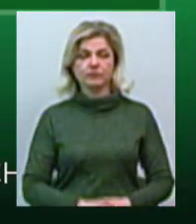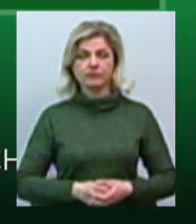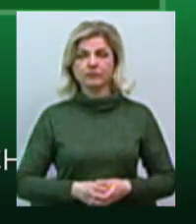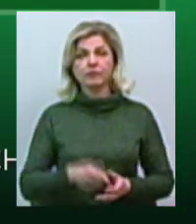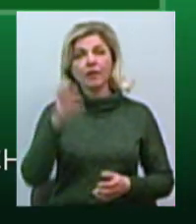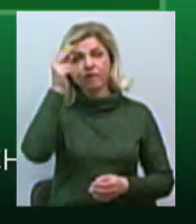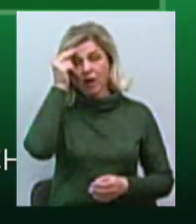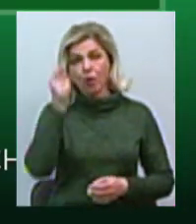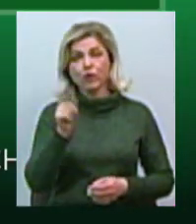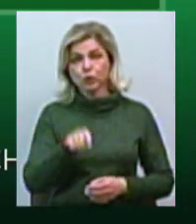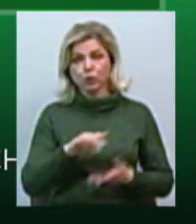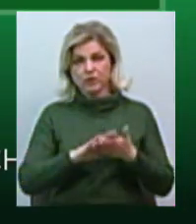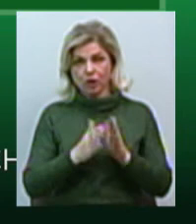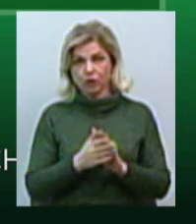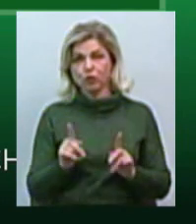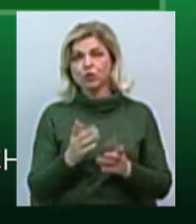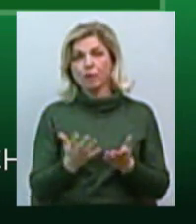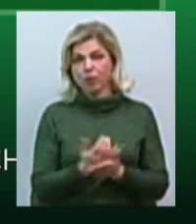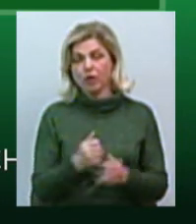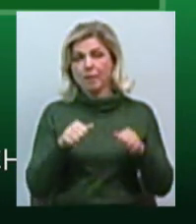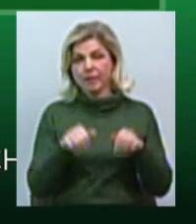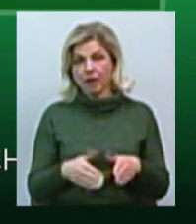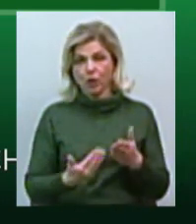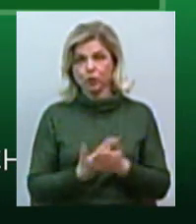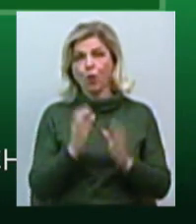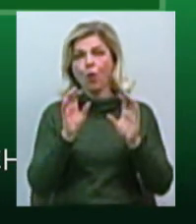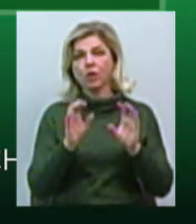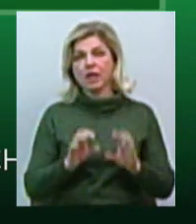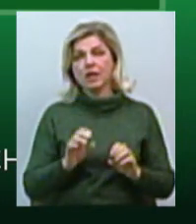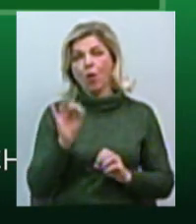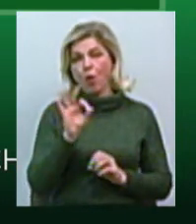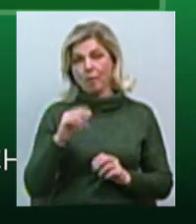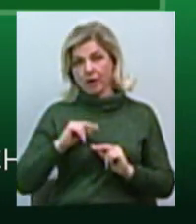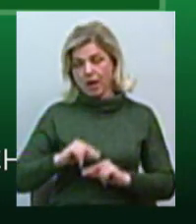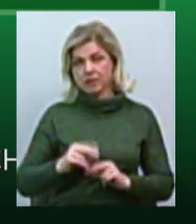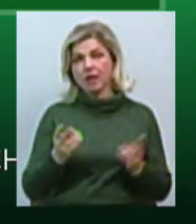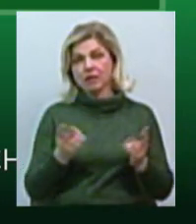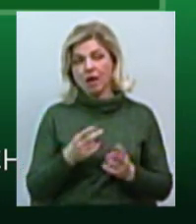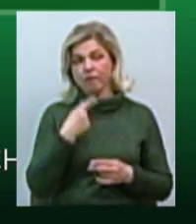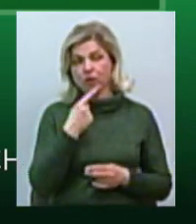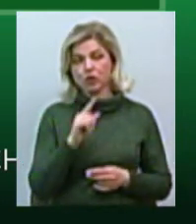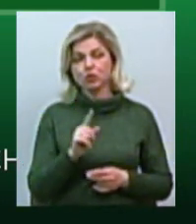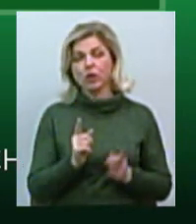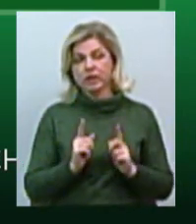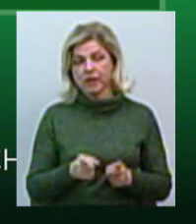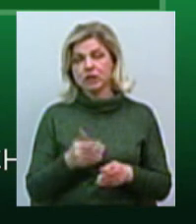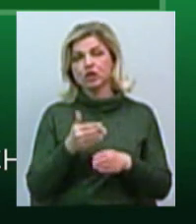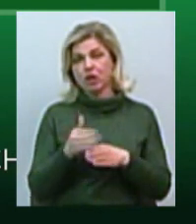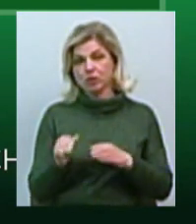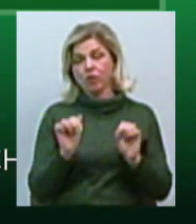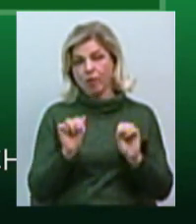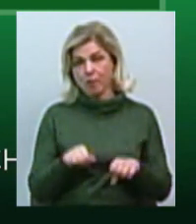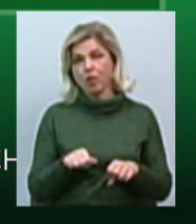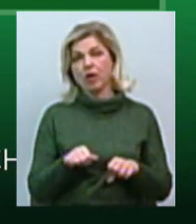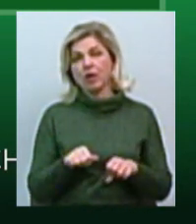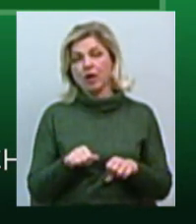Враховуючи ту ситуацію, яка зараз складається з прийняттям нового кодексу законів про працю, слід зазначити, що дійсно частково можна вбачати